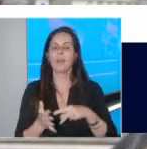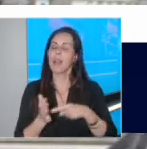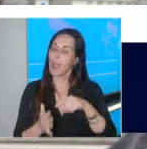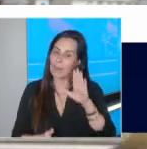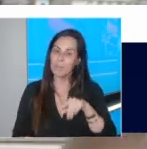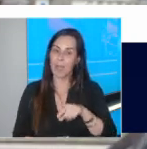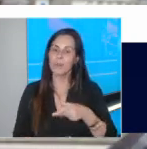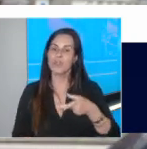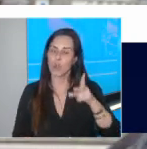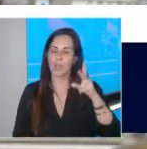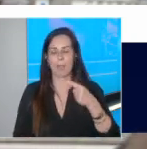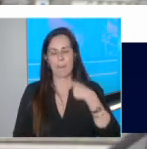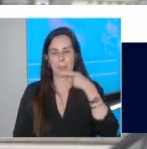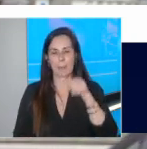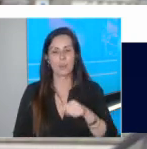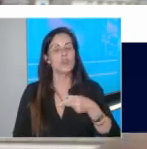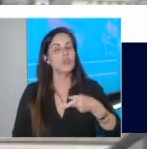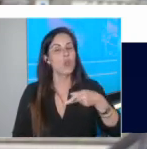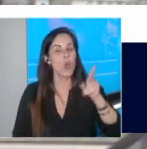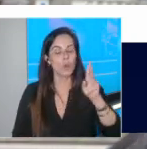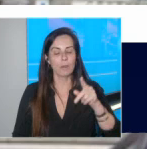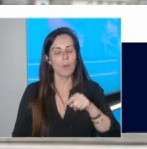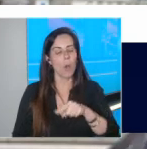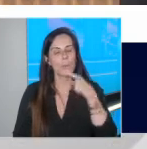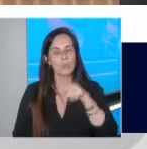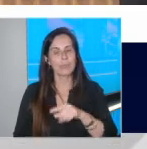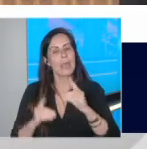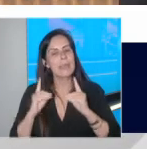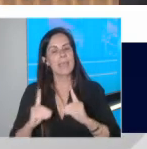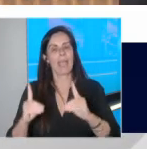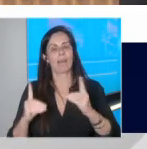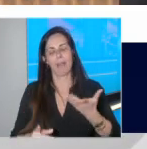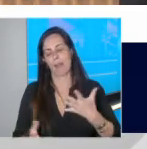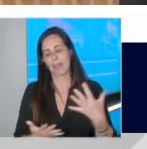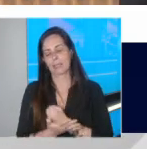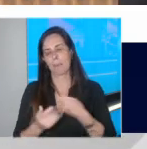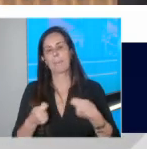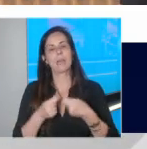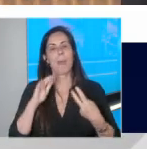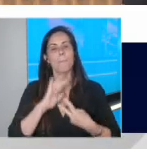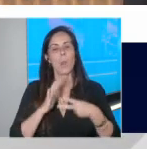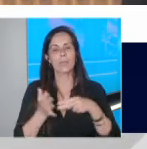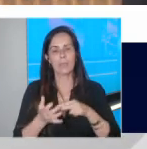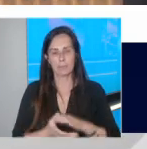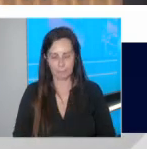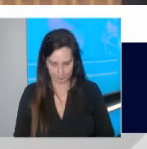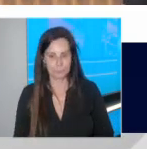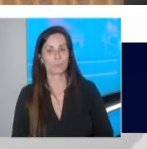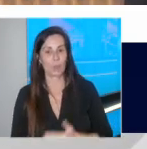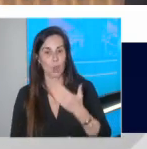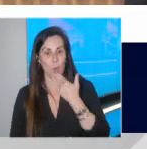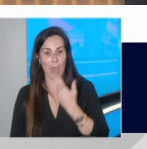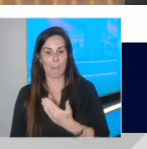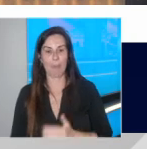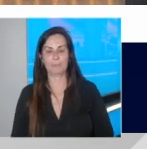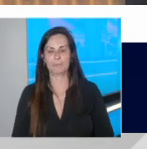הם גם יותר ויותר מדברים על זה, יותר ויותר מצביעים על זה, כאיזשהו דרך בעצם להשיג הישגים פוליטיים. דוקטור יואב פרומר, תודה רבה